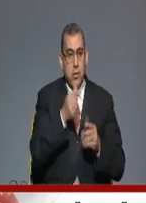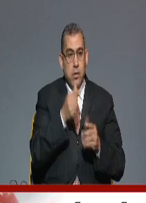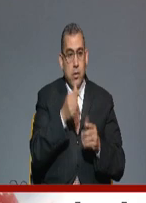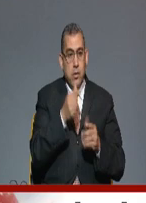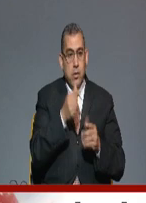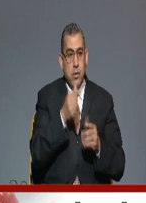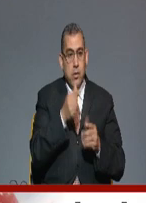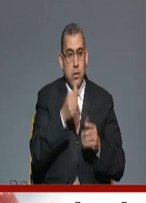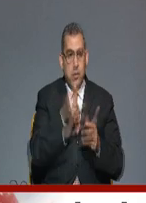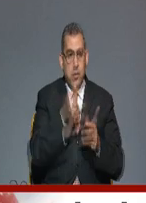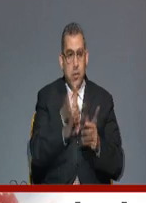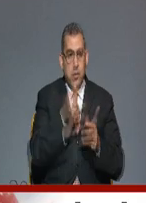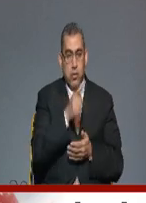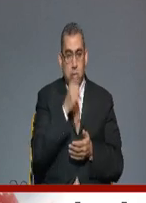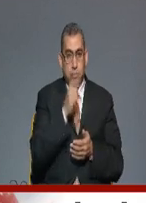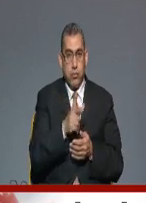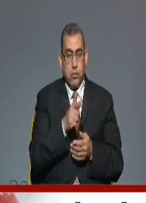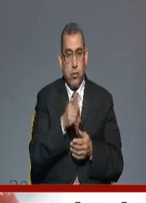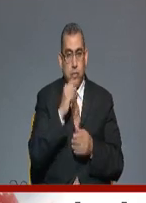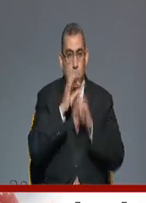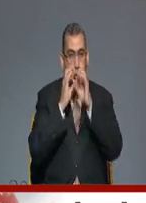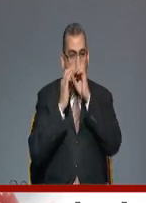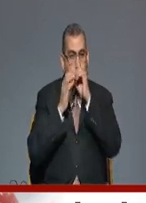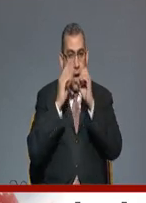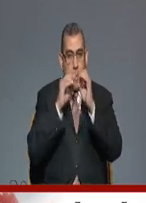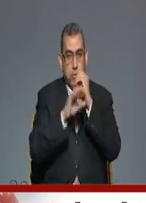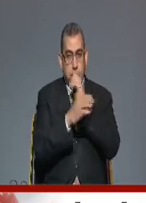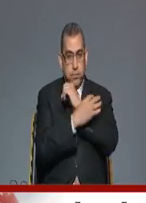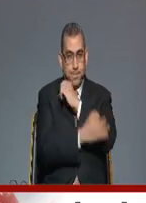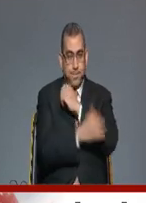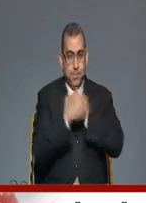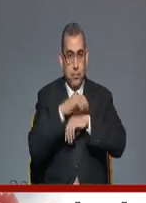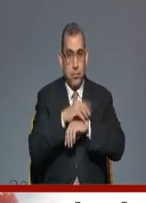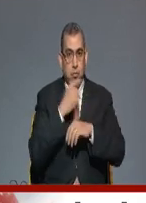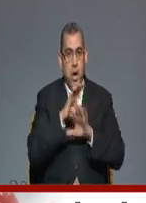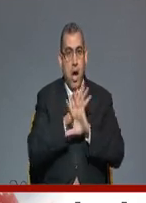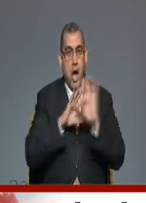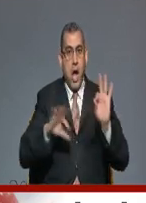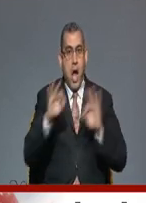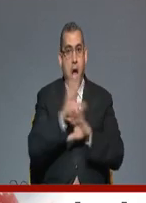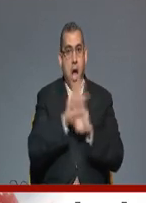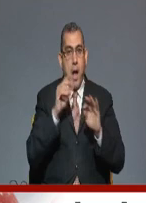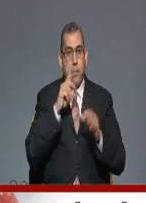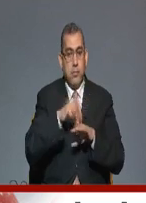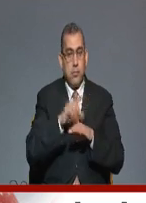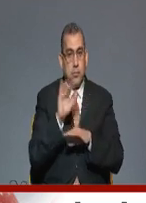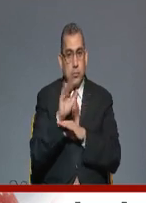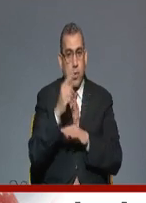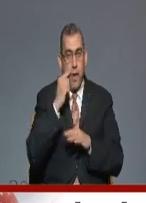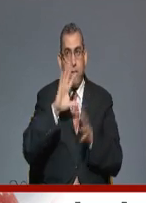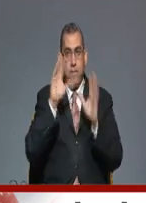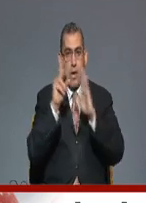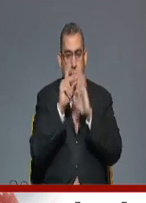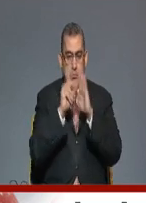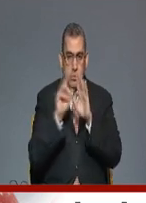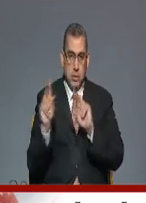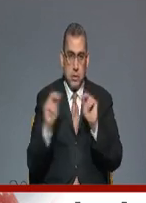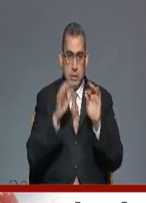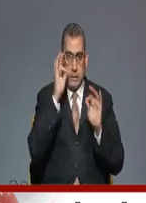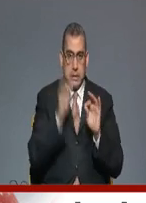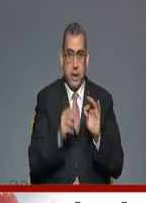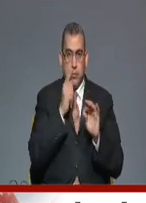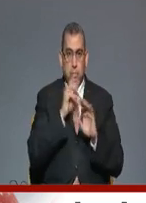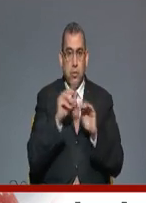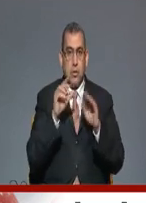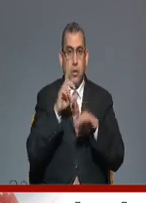المريض. والوحدة بتتبع جميع الإجراءات العالمية المتعارف عليها